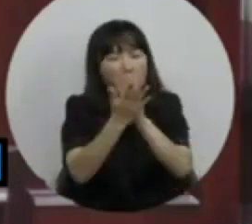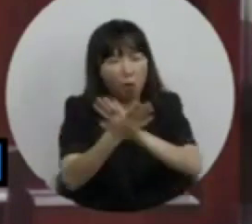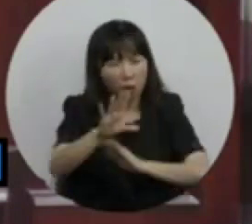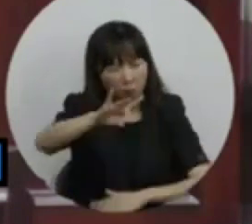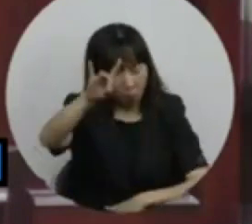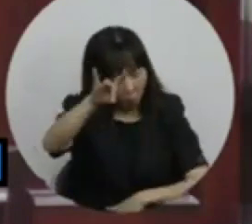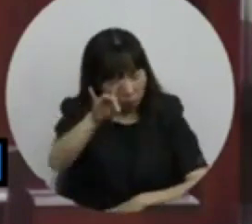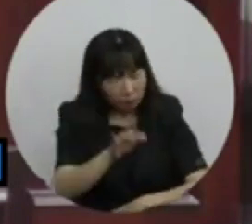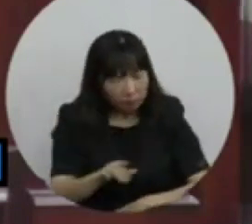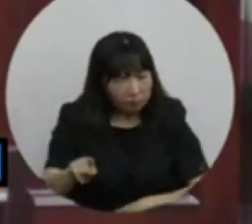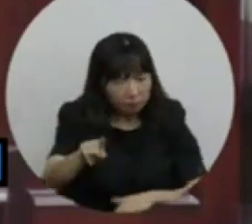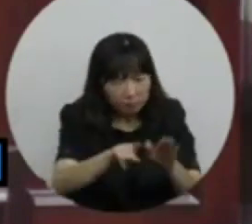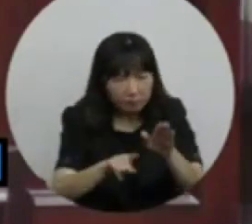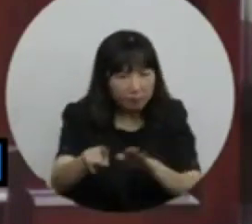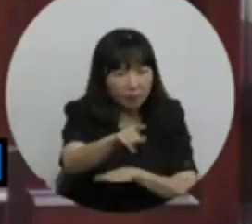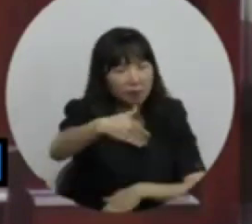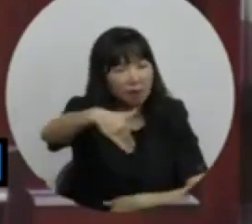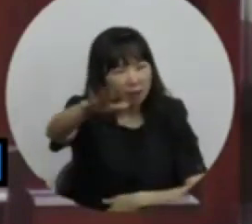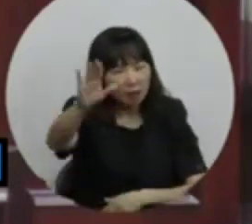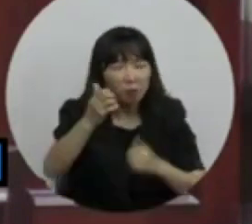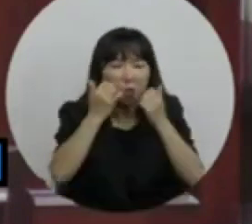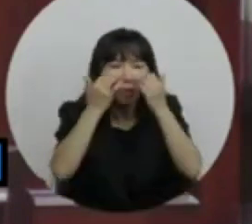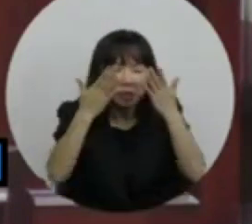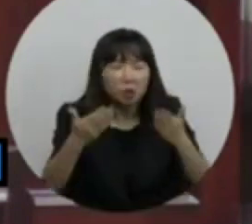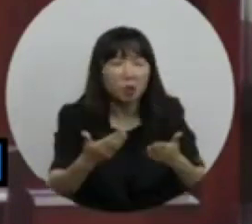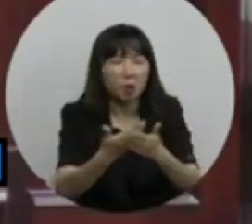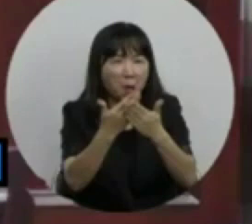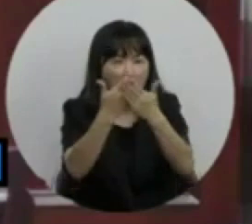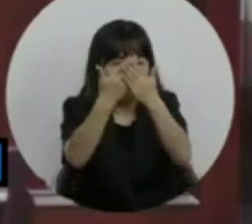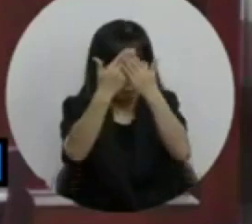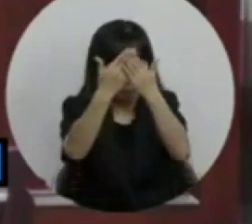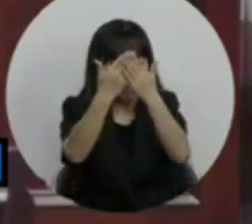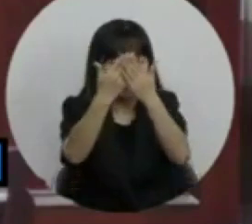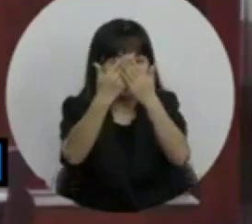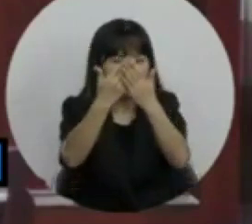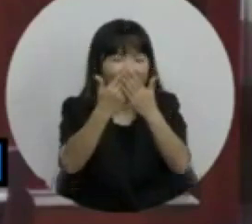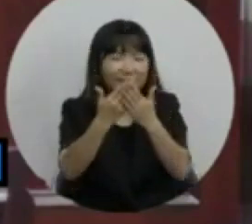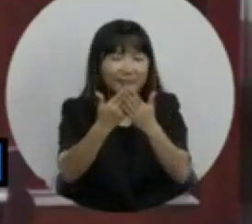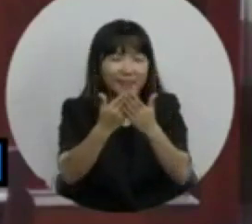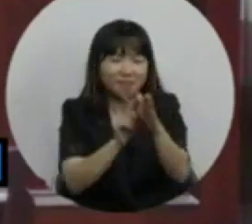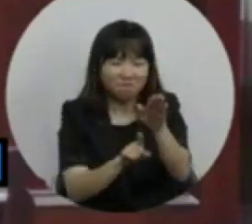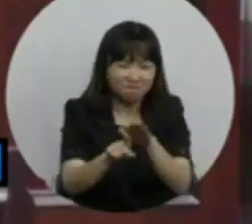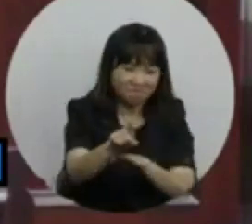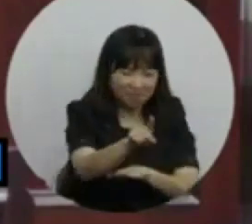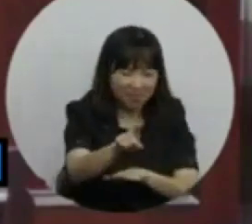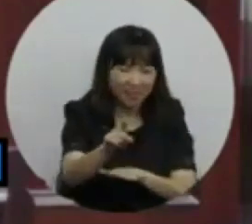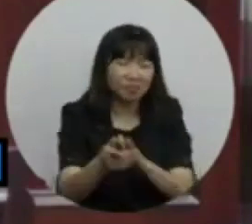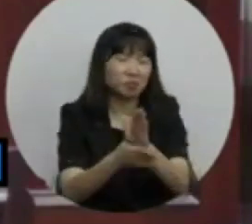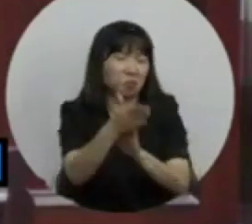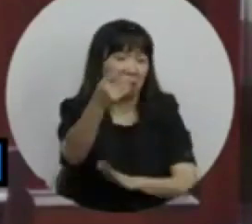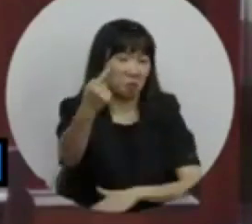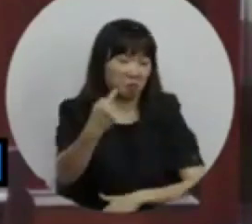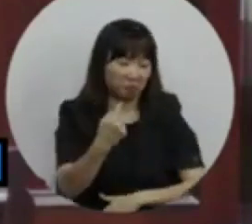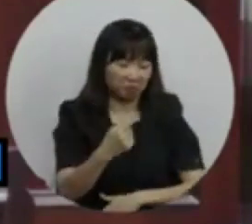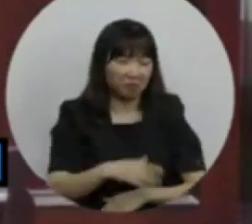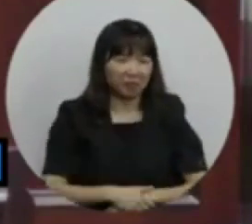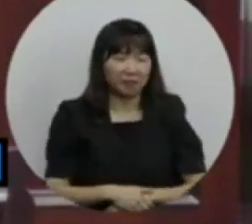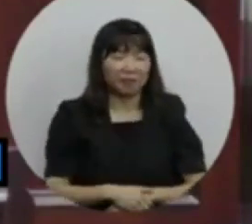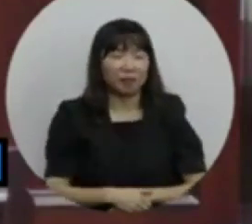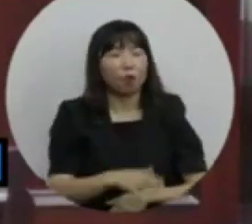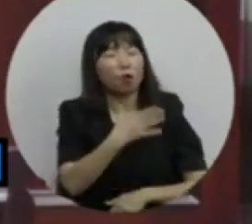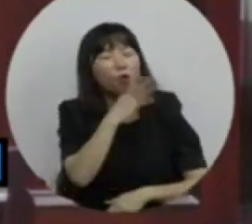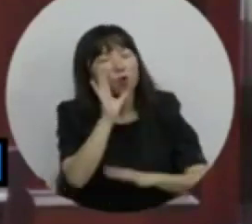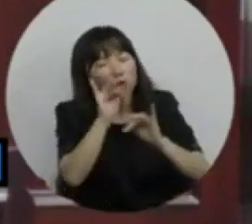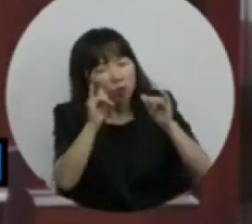앞서가고 새로운 발전의 기틀을 다지는 도시로 급부상하고 있습니다. 저출생과